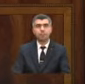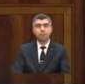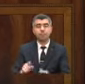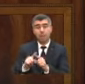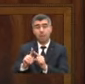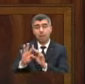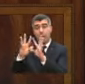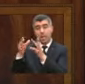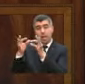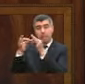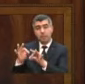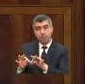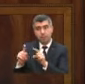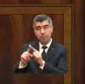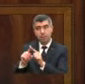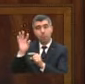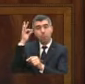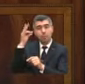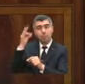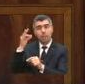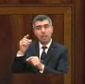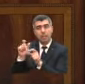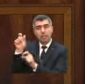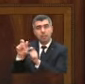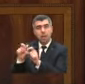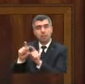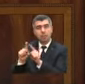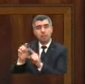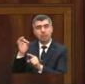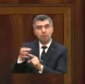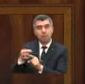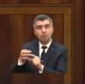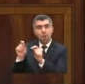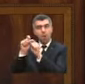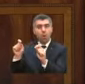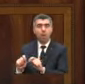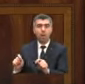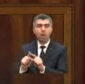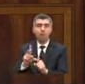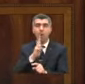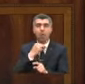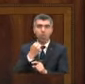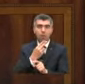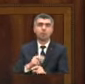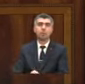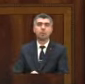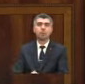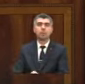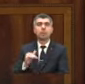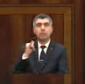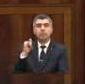وإحصائيات المندوبية السامية للتخطيط اللي هي جهاز وهيئة مستقلة عن الحكومة، واللي كان دائما الحكومة